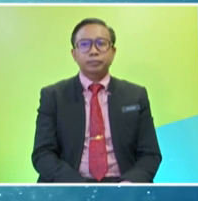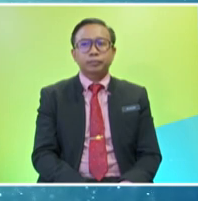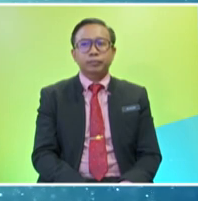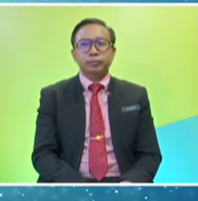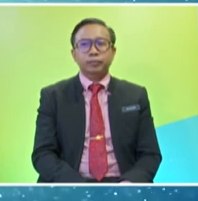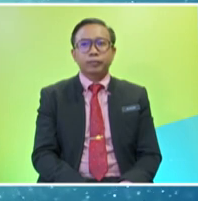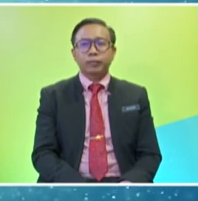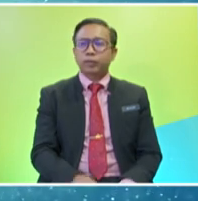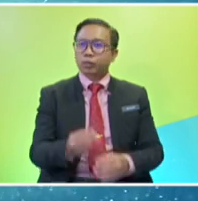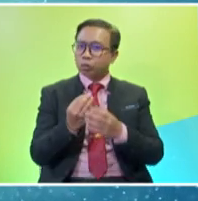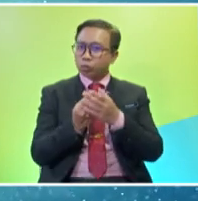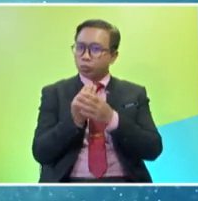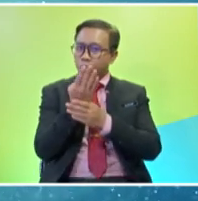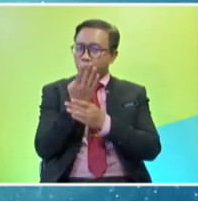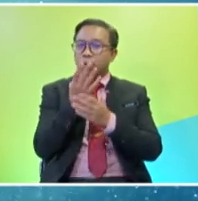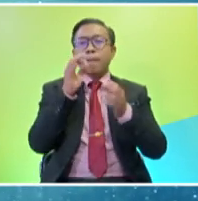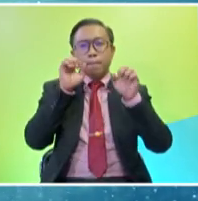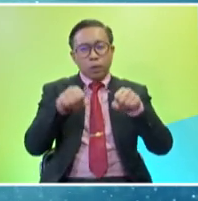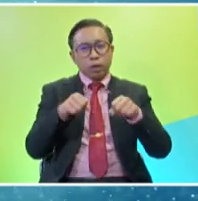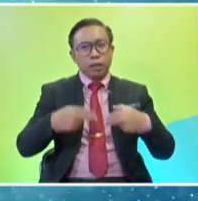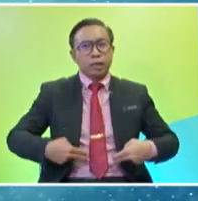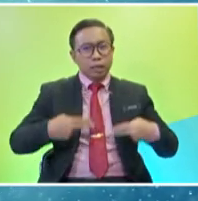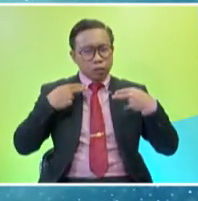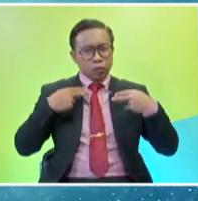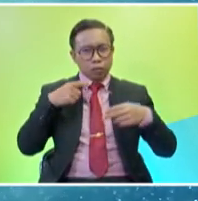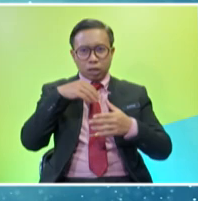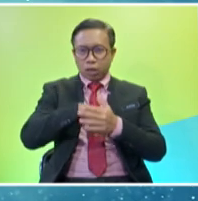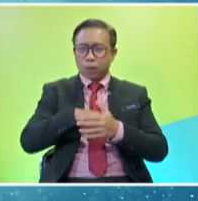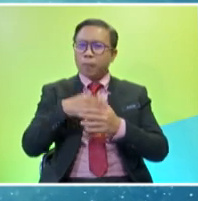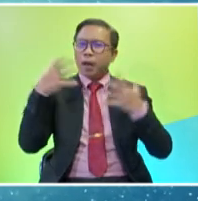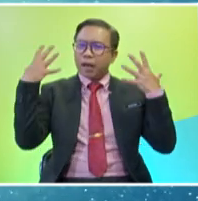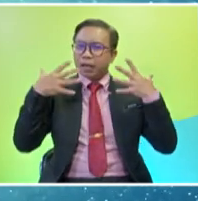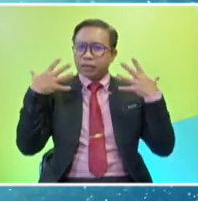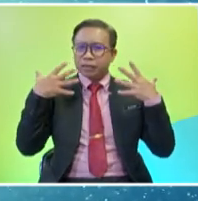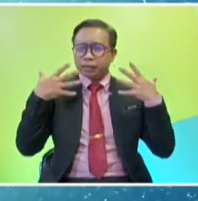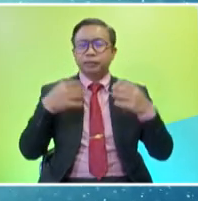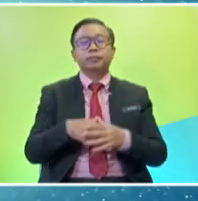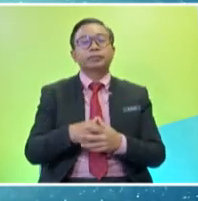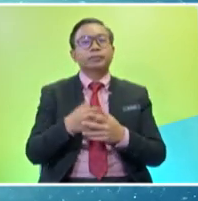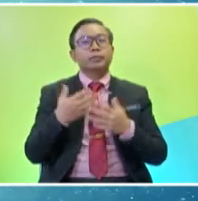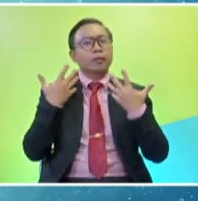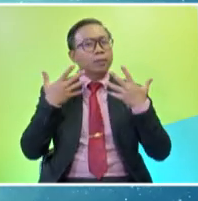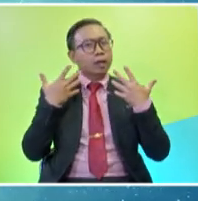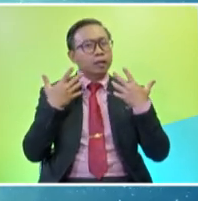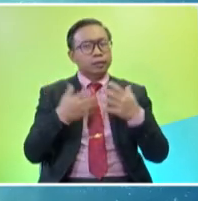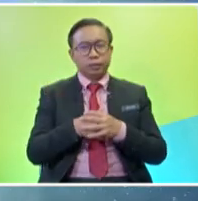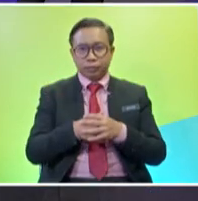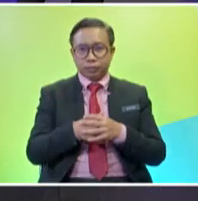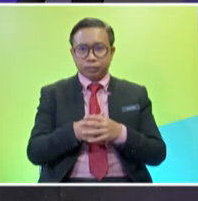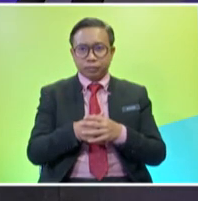ini tumbuhan yang mampu hidup di kawasan yang panas maksudnya dia Tahan kepada cuaca panas panas